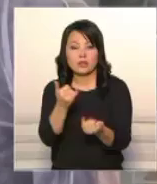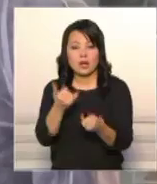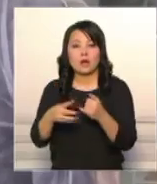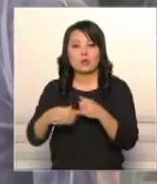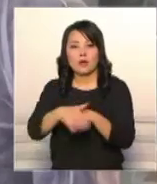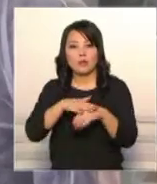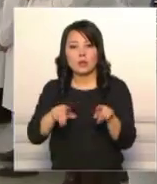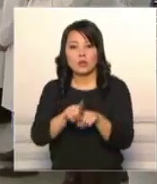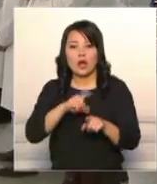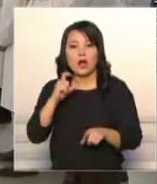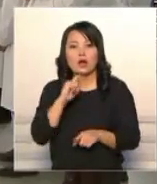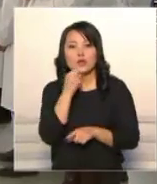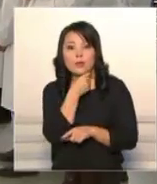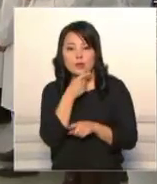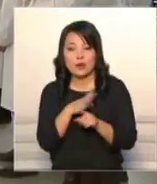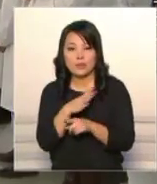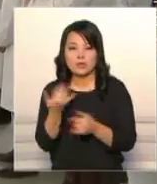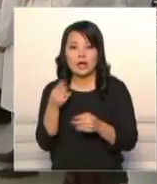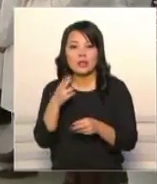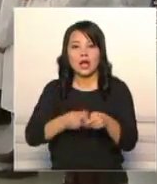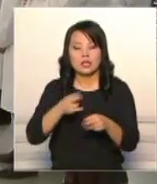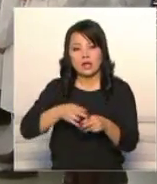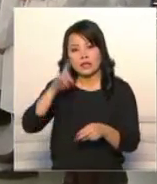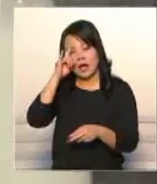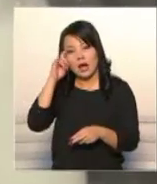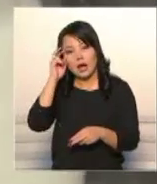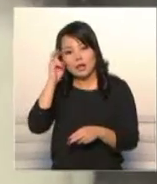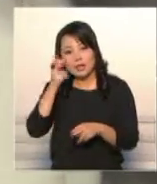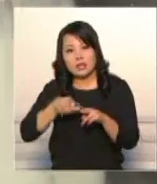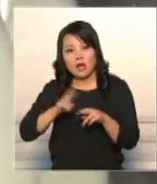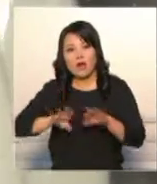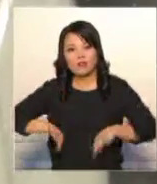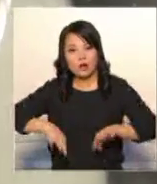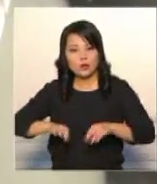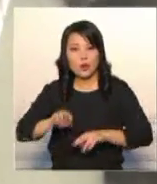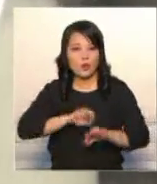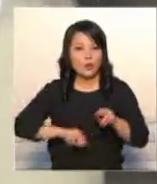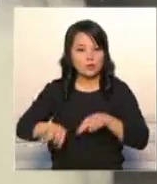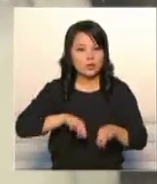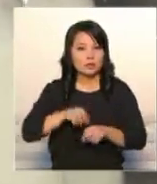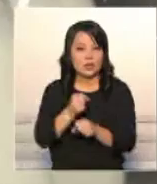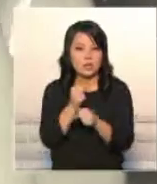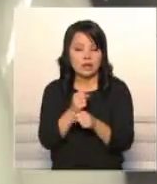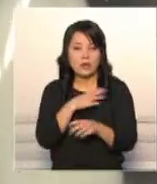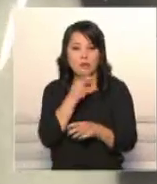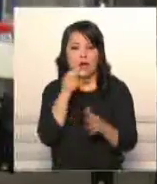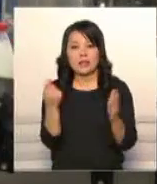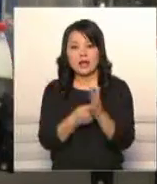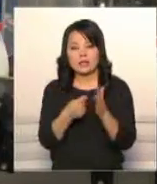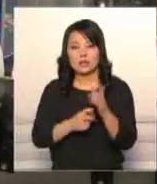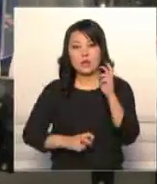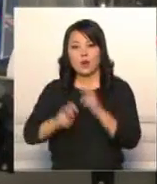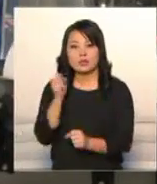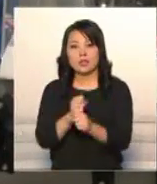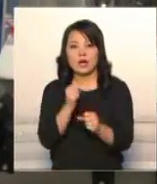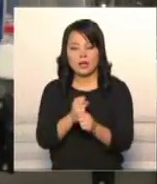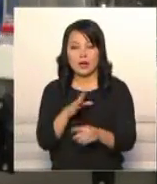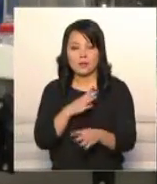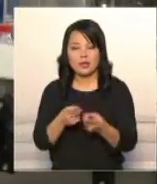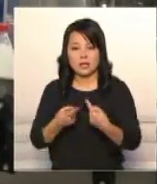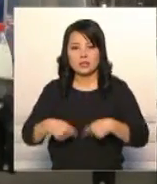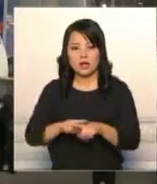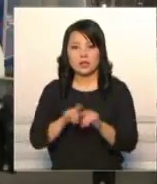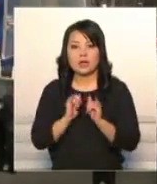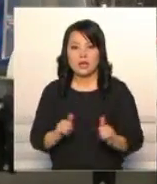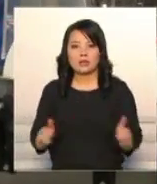экономикасы әртарапқа өсіп, қара, металлургия, автоөндіріс, құрылыс индустриясы мен азық-түлік өңдеу саласы өрге басты.